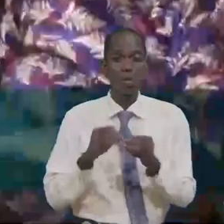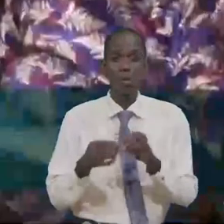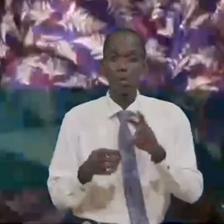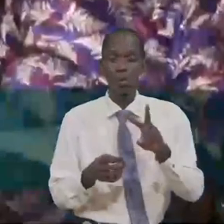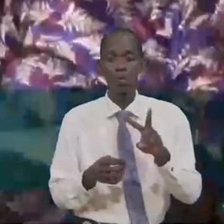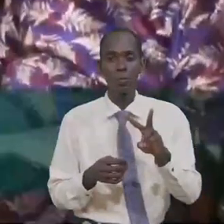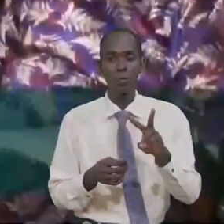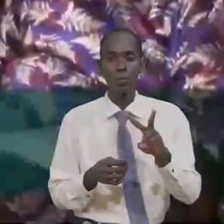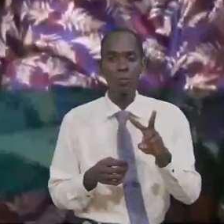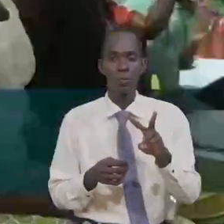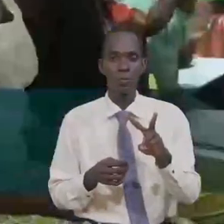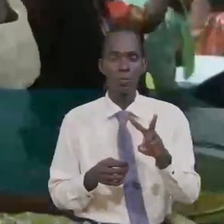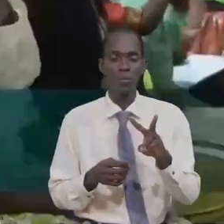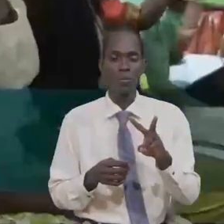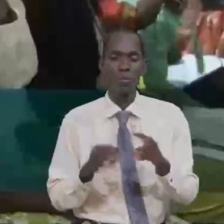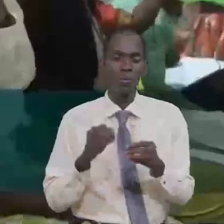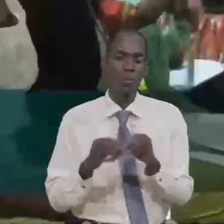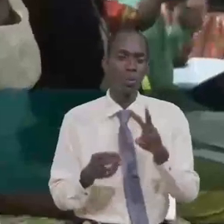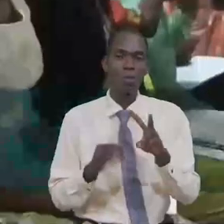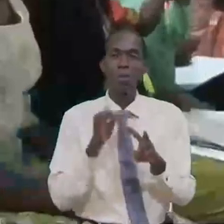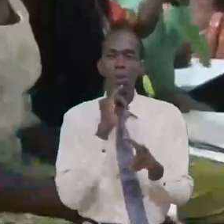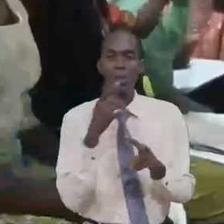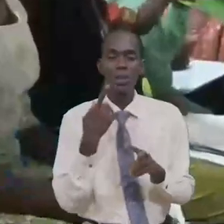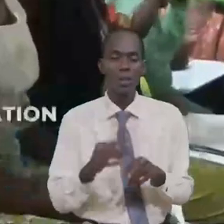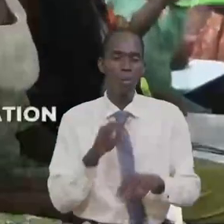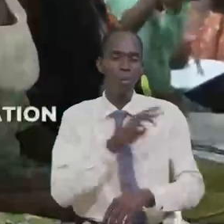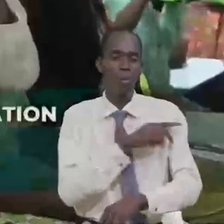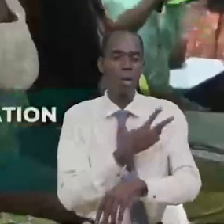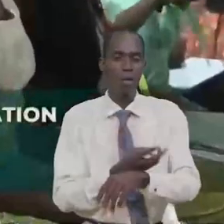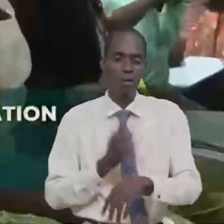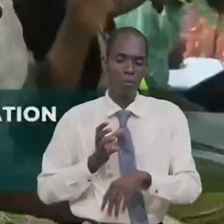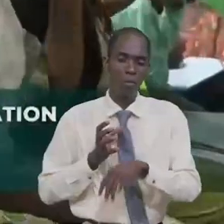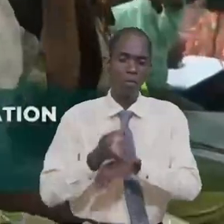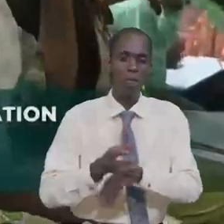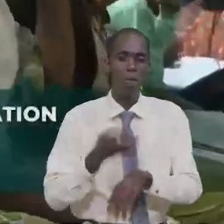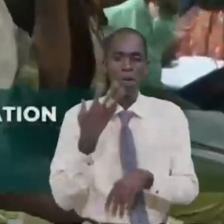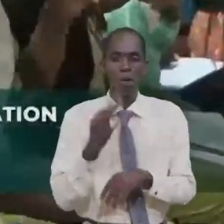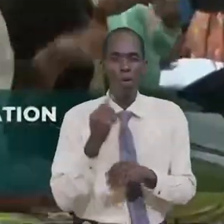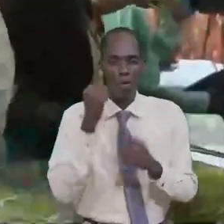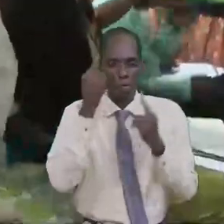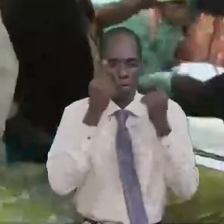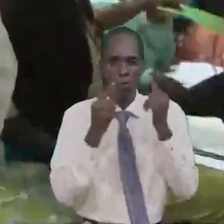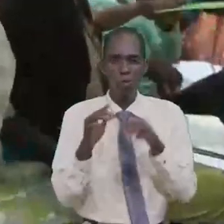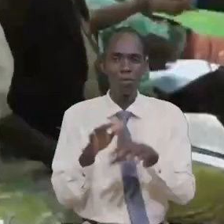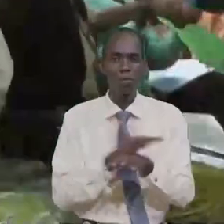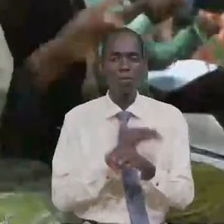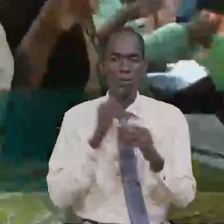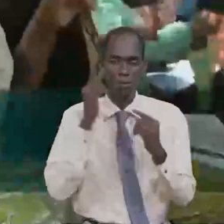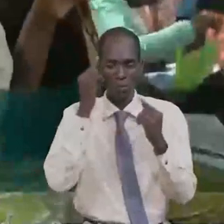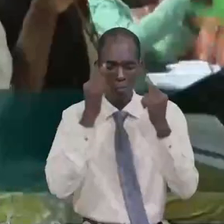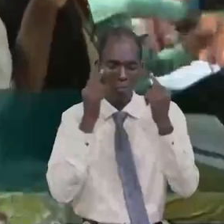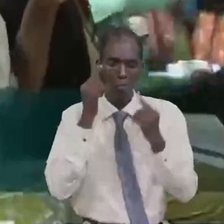point la grande force de la méditation réfléchie s'il vous plaît